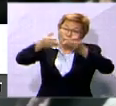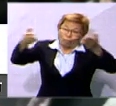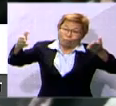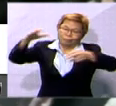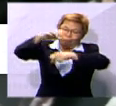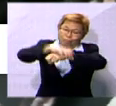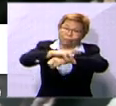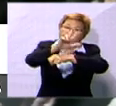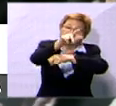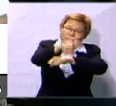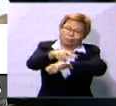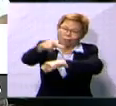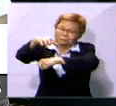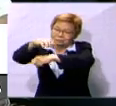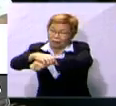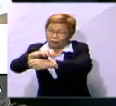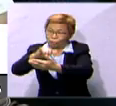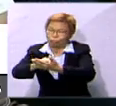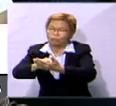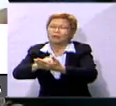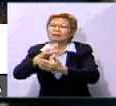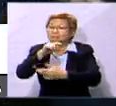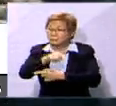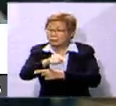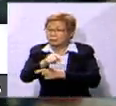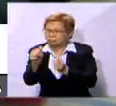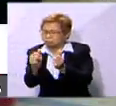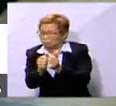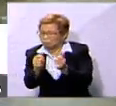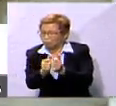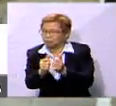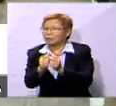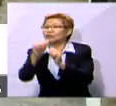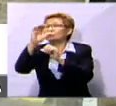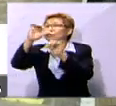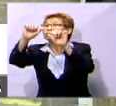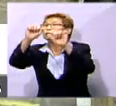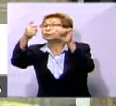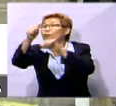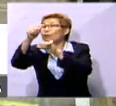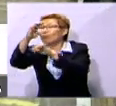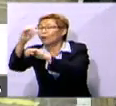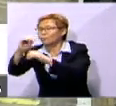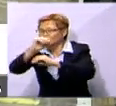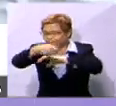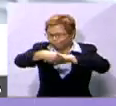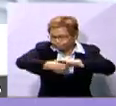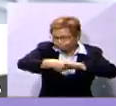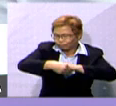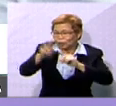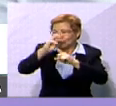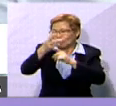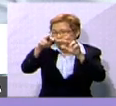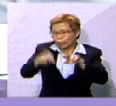berhubung penahanan tiga individu berkenaan yang dikatakan bersekongkol dengan 10 syarikat untuk menyeleweng dana projek